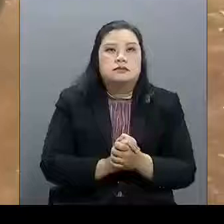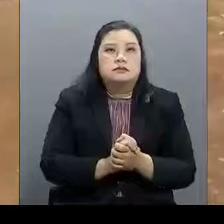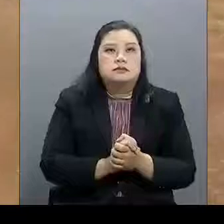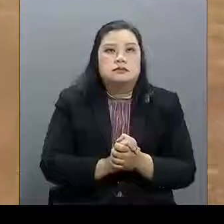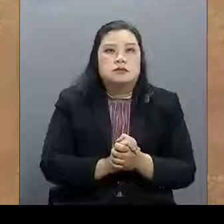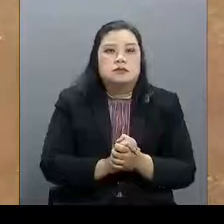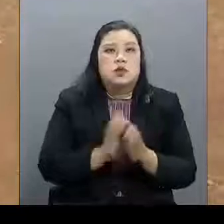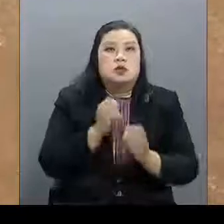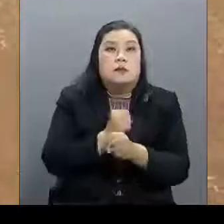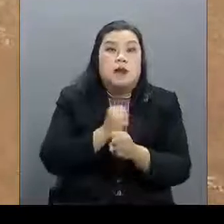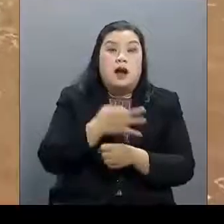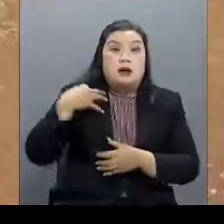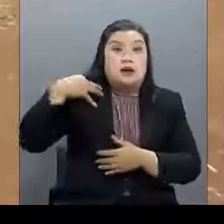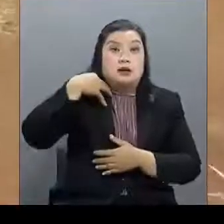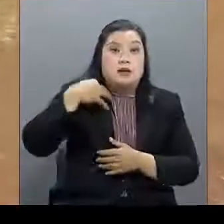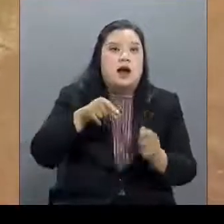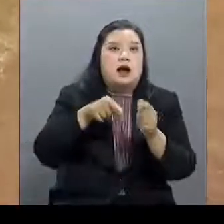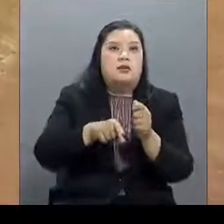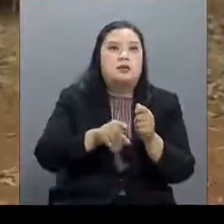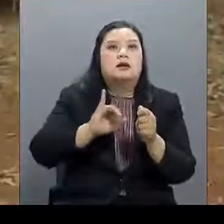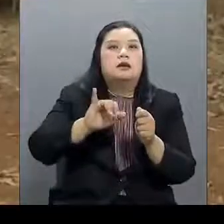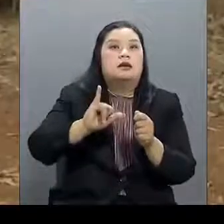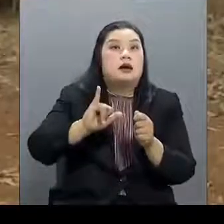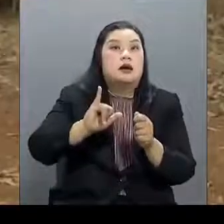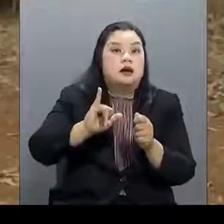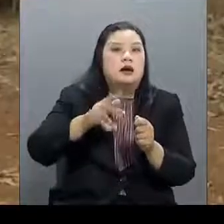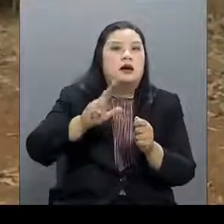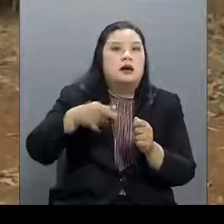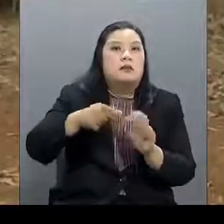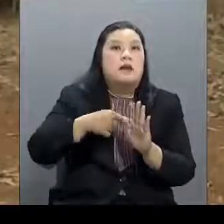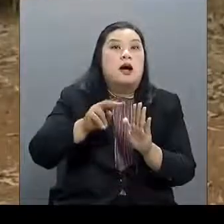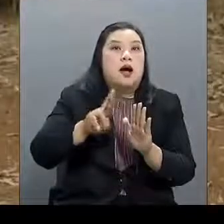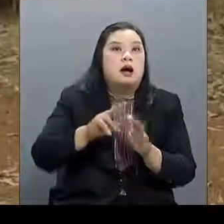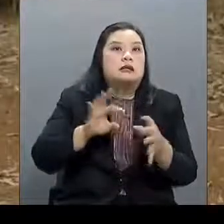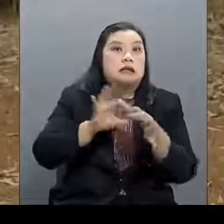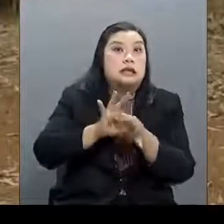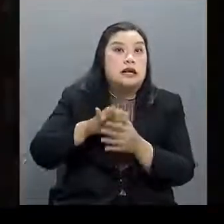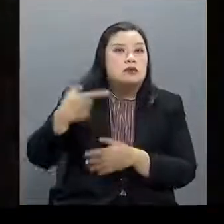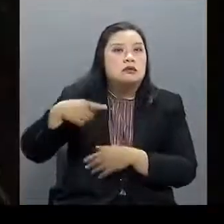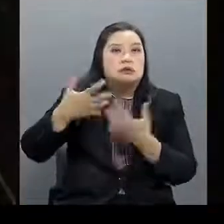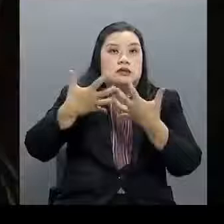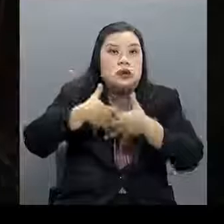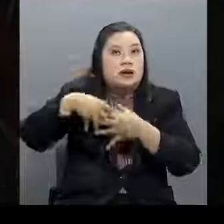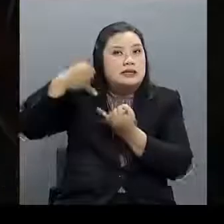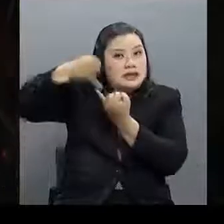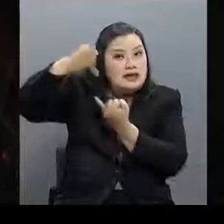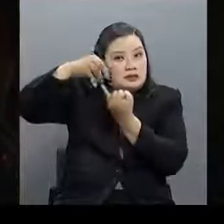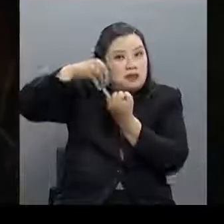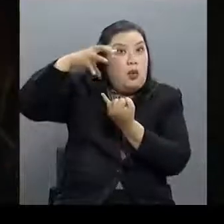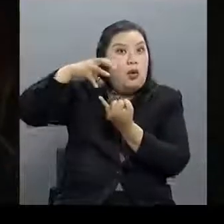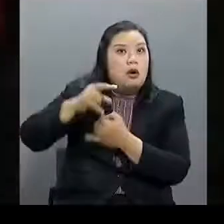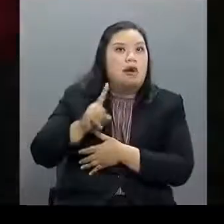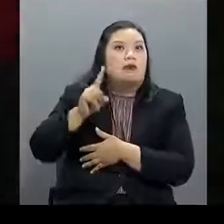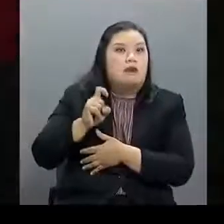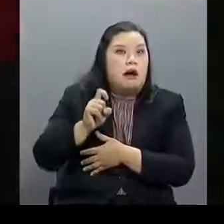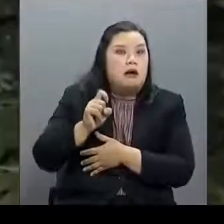แม่ทะลบอำเภอชัยปราการจัหวดเชียงให่ที่เกิดอาการเส้นเลืดในสมองระหวางปฏิบัติงานชวยดับไฟป่าและเสีย